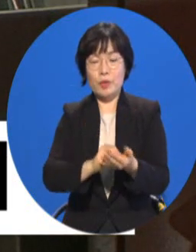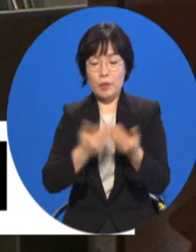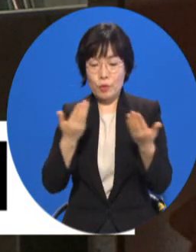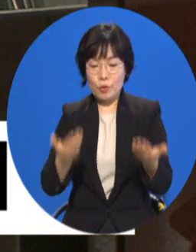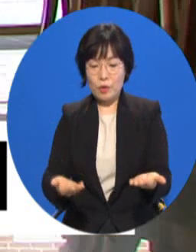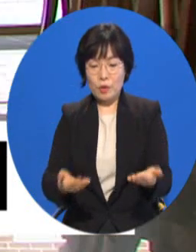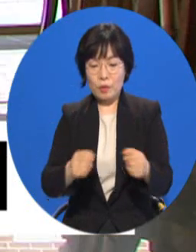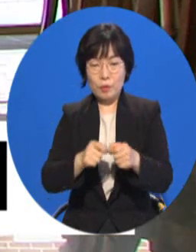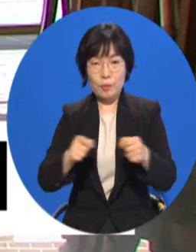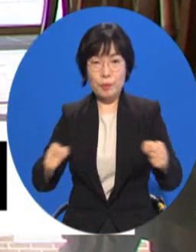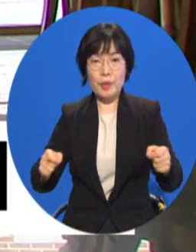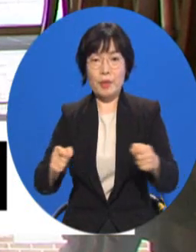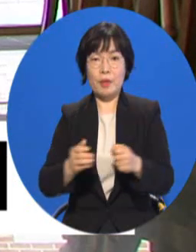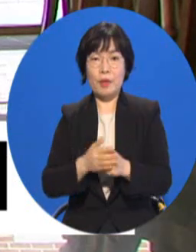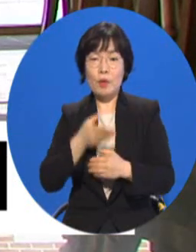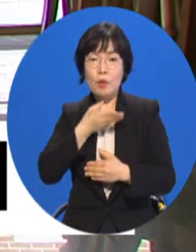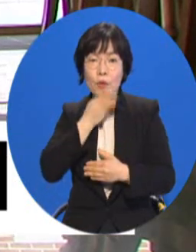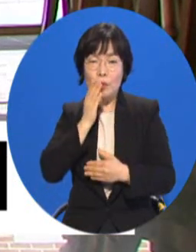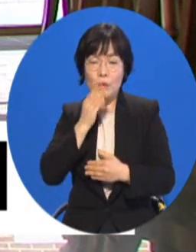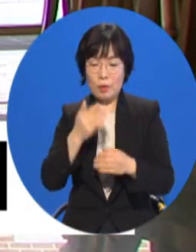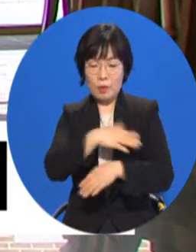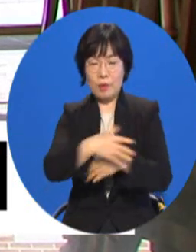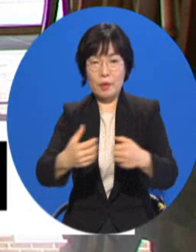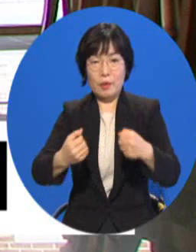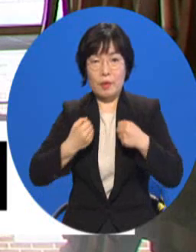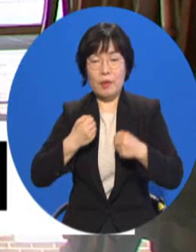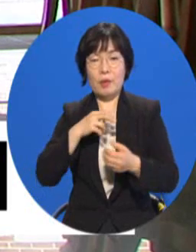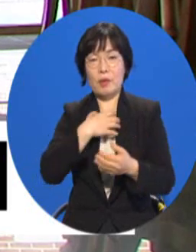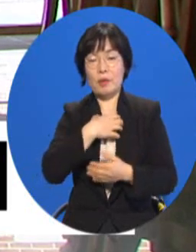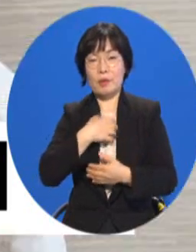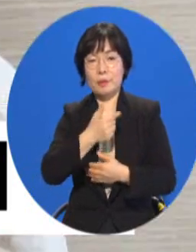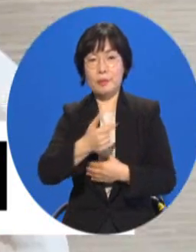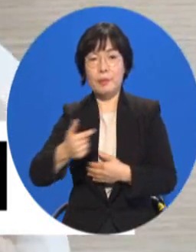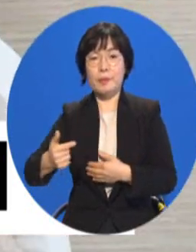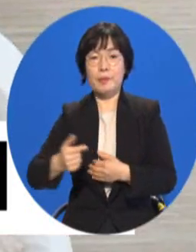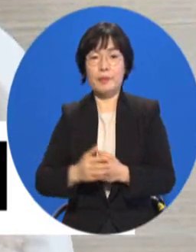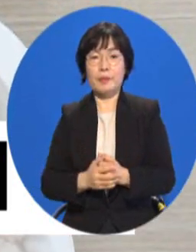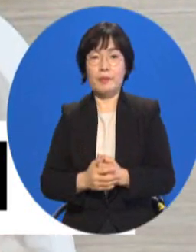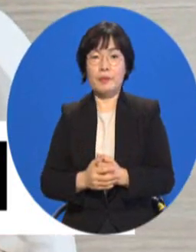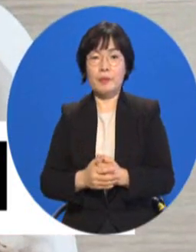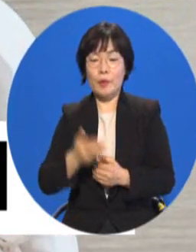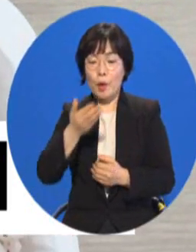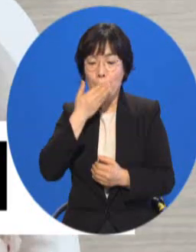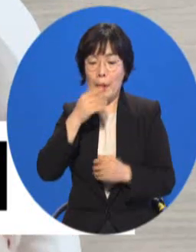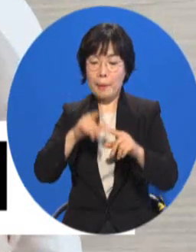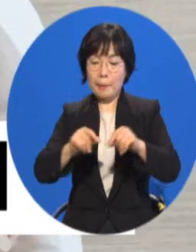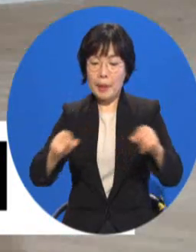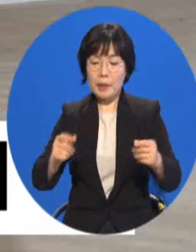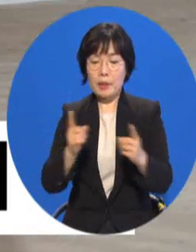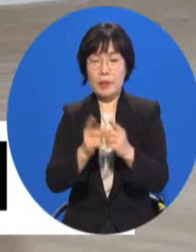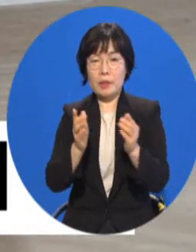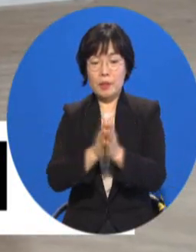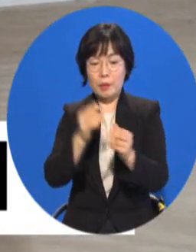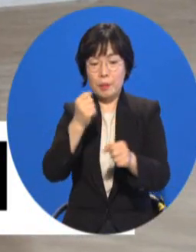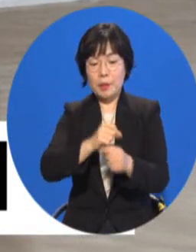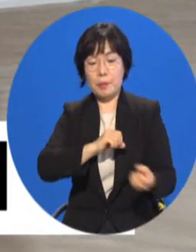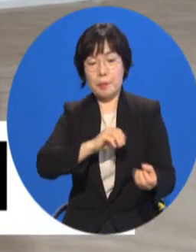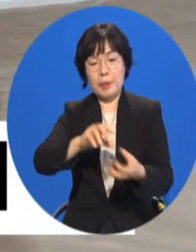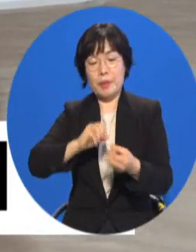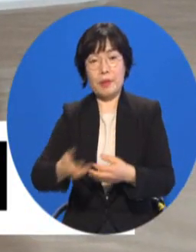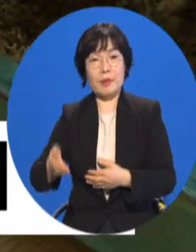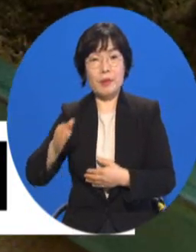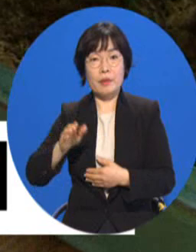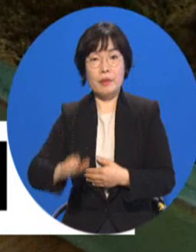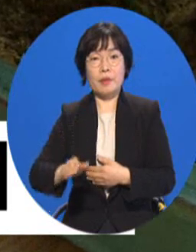휴관기간이 길어지면서 노인들의 건강도 우려되고 있습니다. 밥과 반찬을 직접 해서 배달해주기도